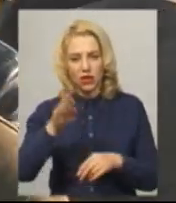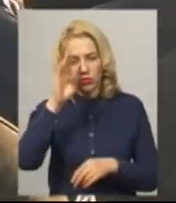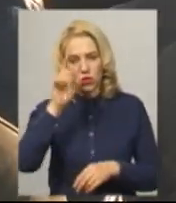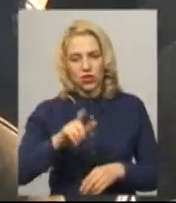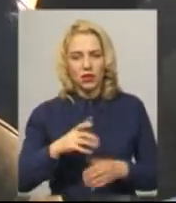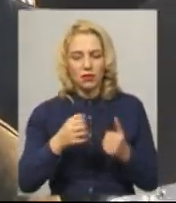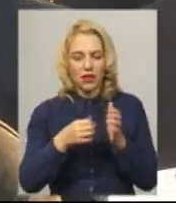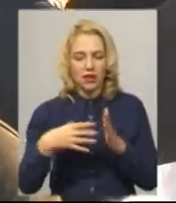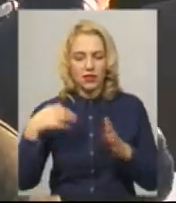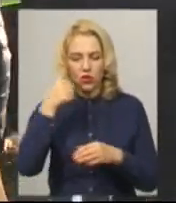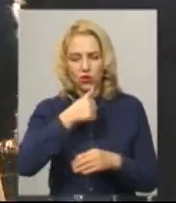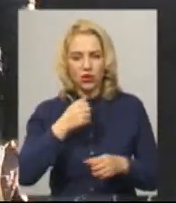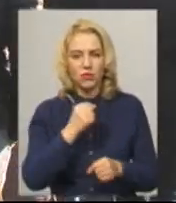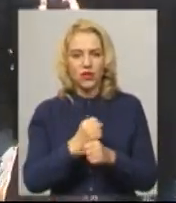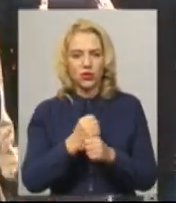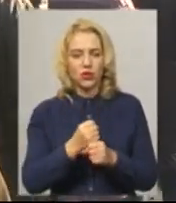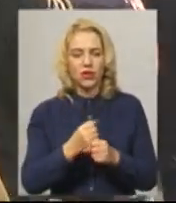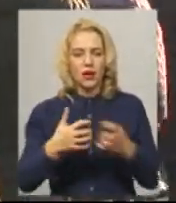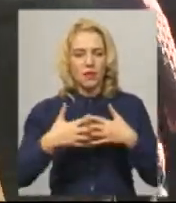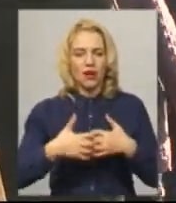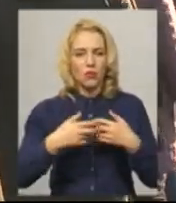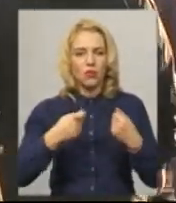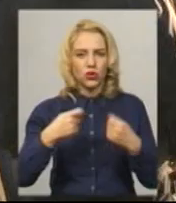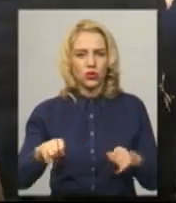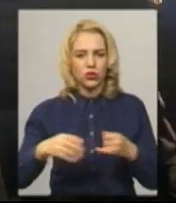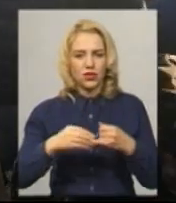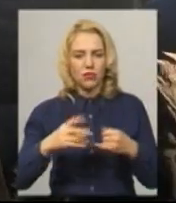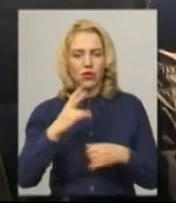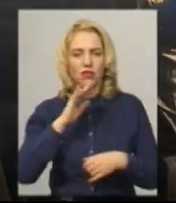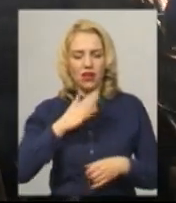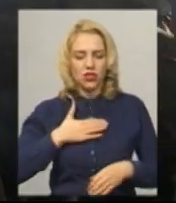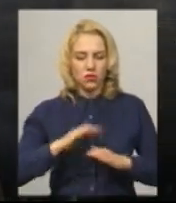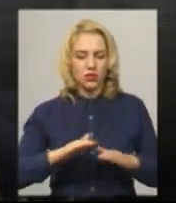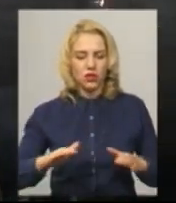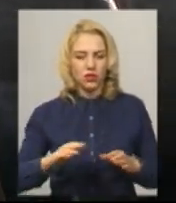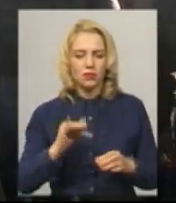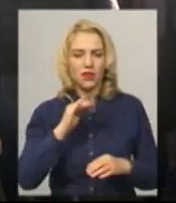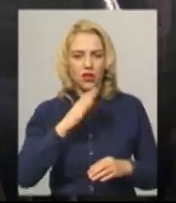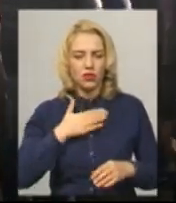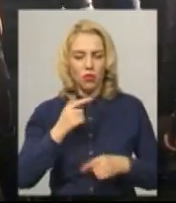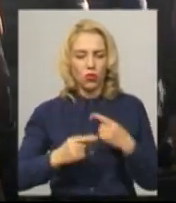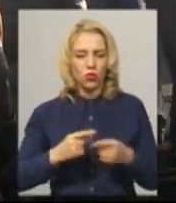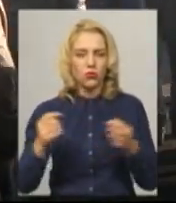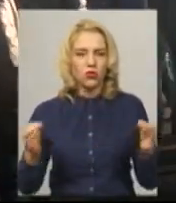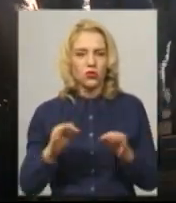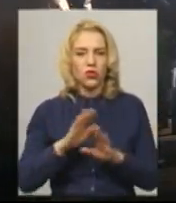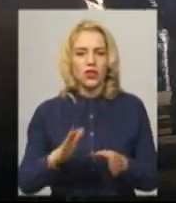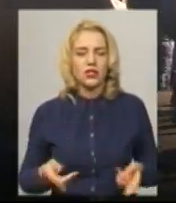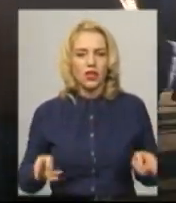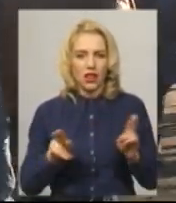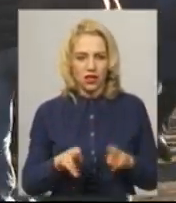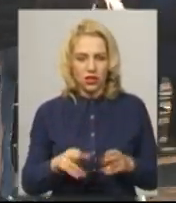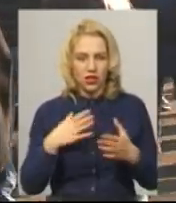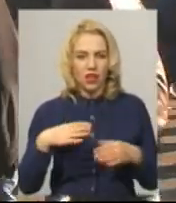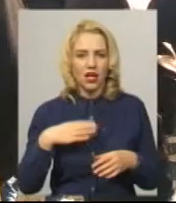працює механіком наземних машин. «Продадуть землю, нашим внукам, нашим дітям нічого не залишиться. Нашу її продавати, коли